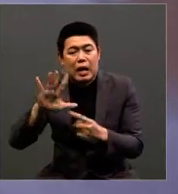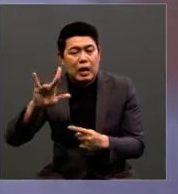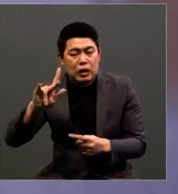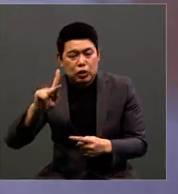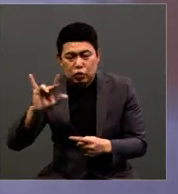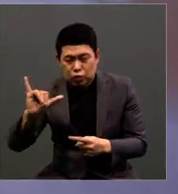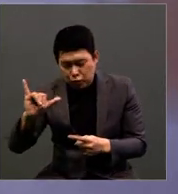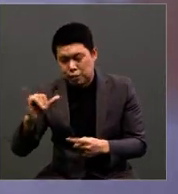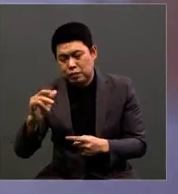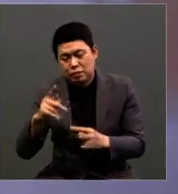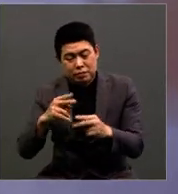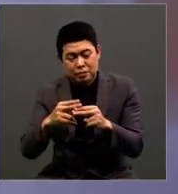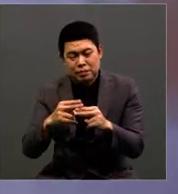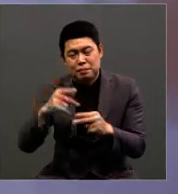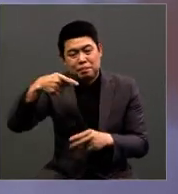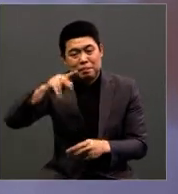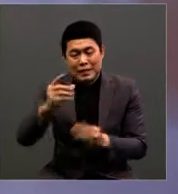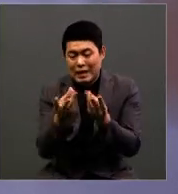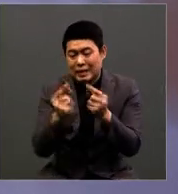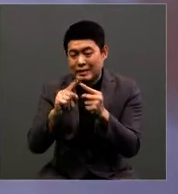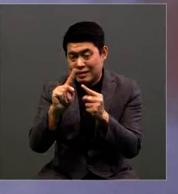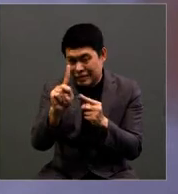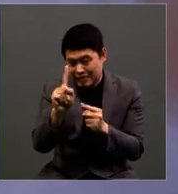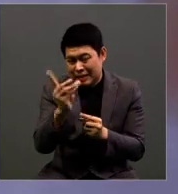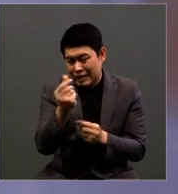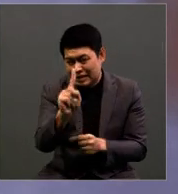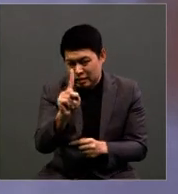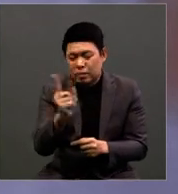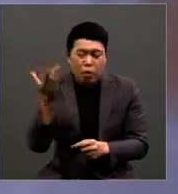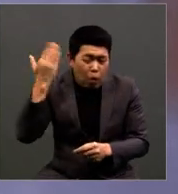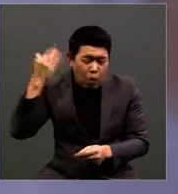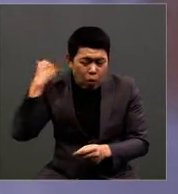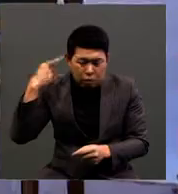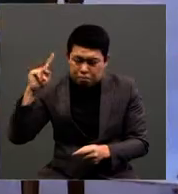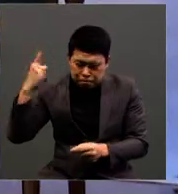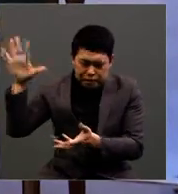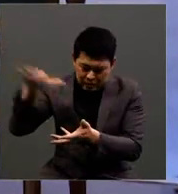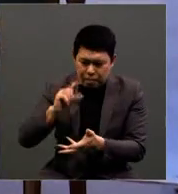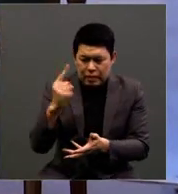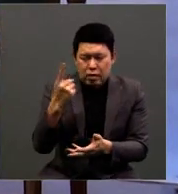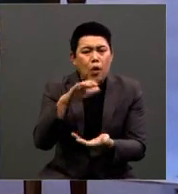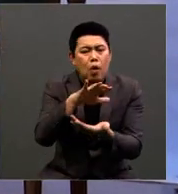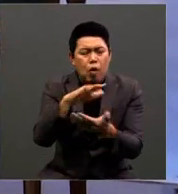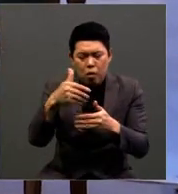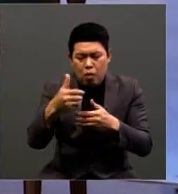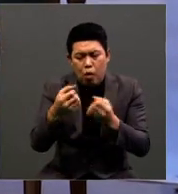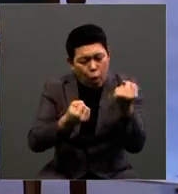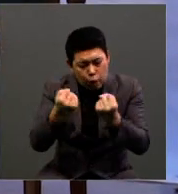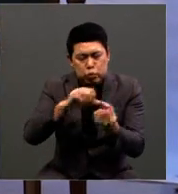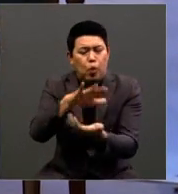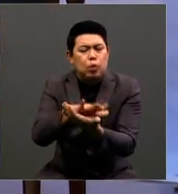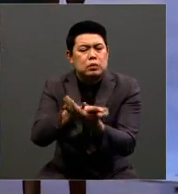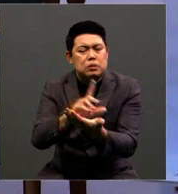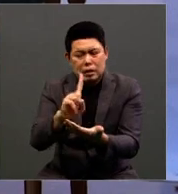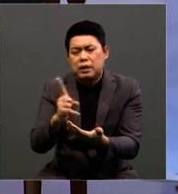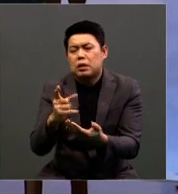ชลายเดชะนะครับเบอร์ 1บอกว่าจะนำเอาสิ่งเก่าๆกลับมาใหม่นะครับอย่างเช่นรถโรงเรียนเพื่อให้ชุมชนเนี่ย